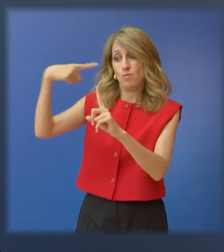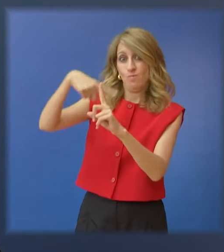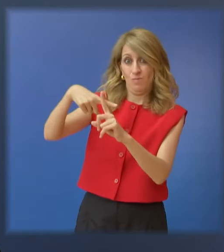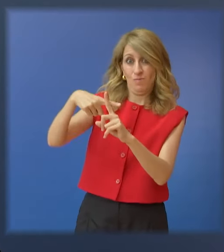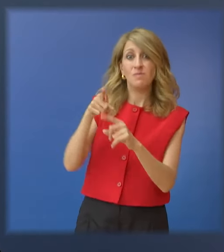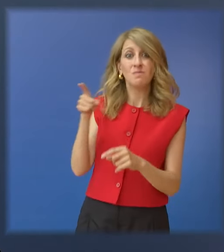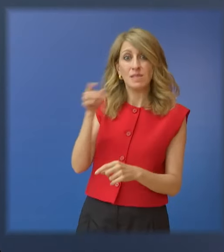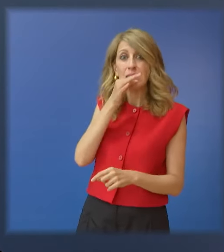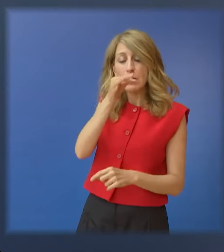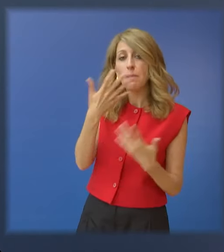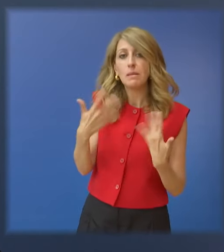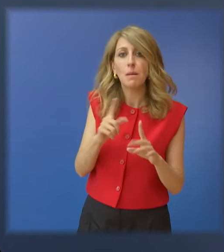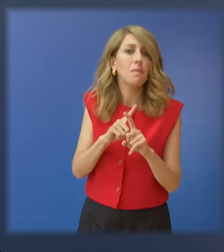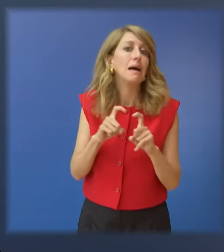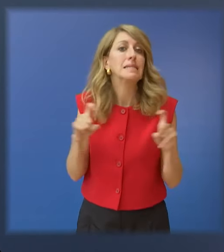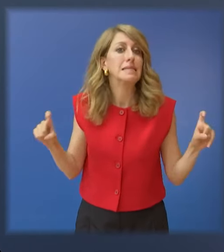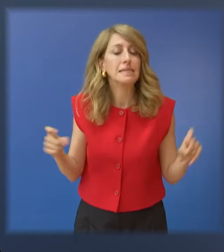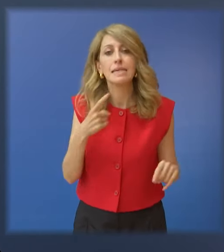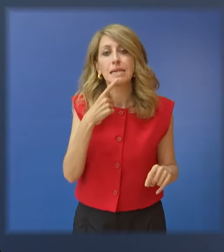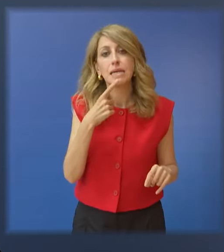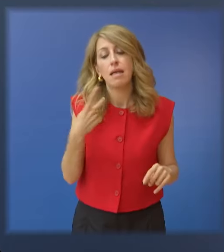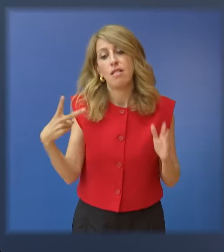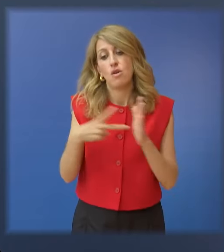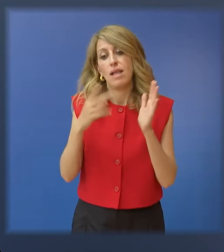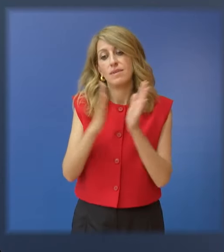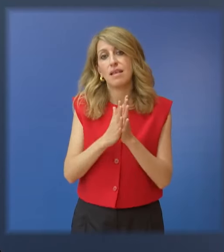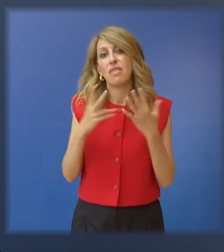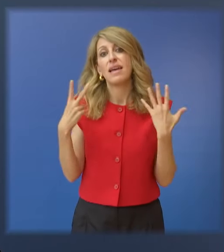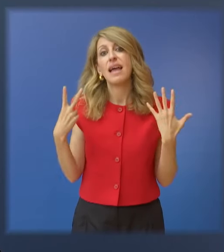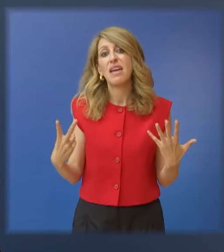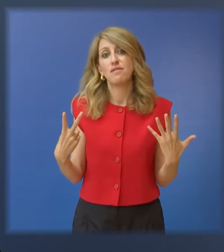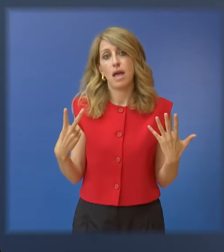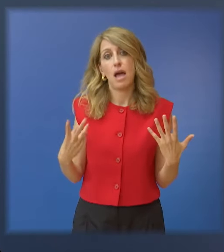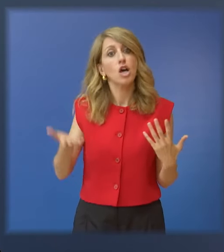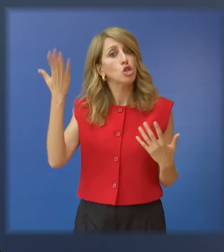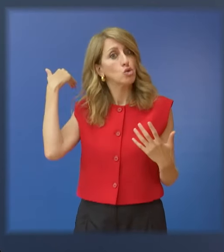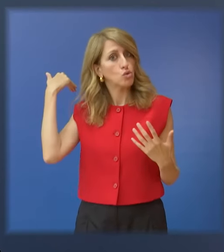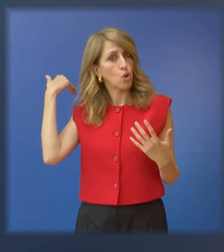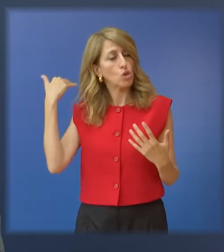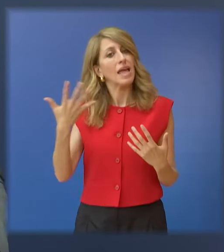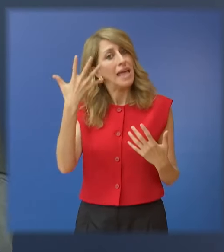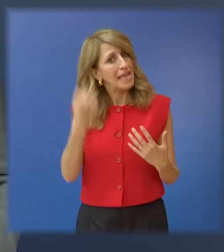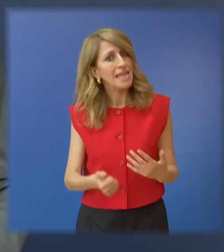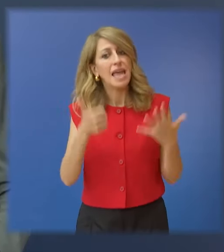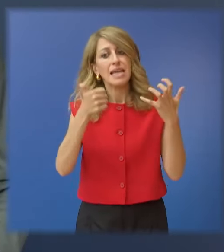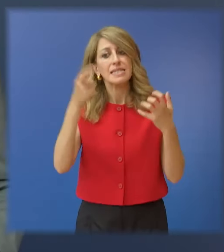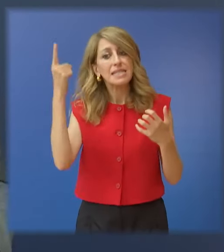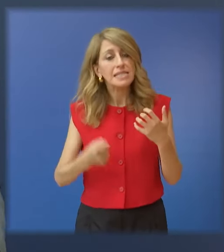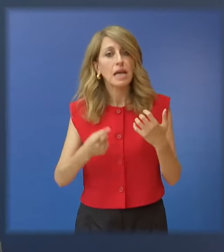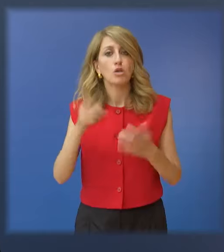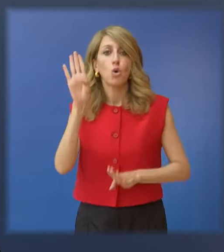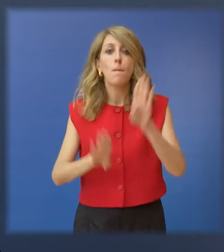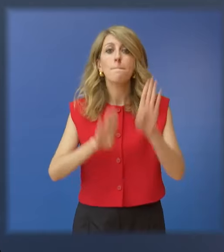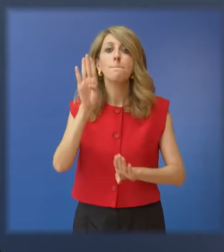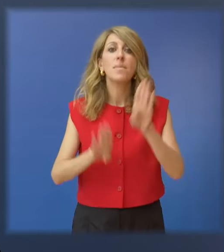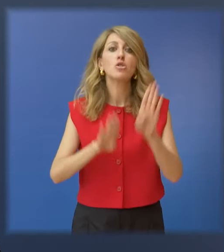το είπατε αναφέρετε ότι το 2017 ο σημερινός πρωθυπουργός κατείχε το 60% των μετοχών της εταιρείας ενώ